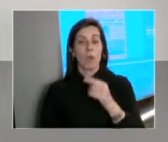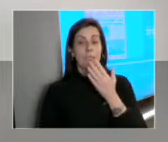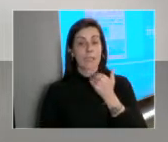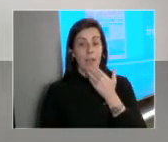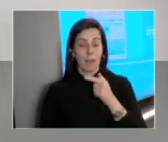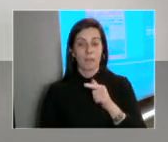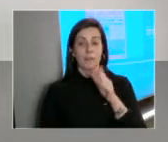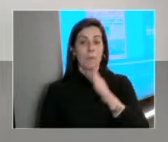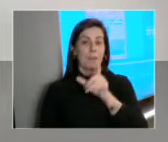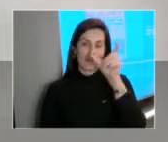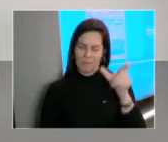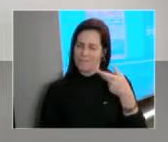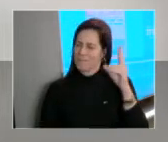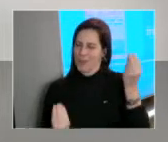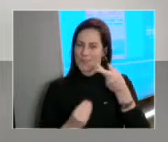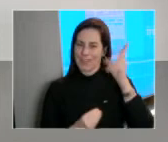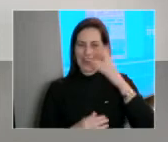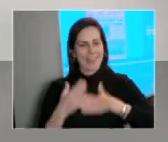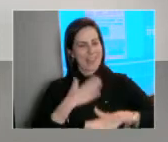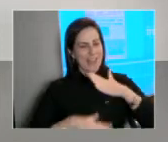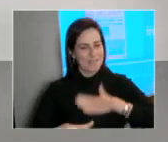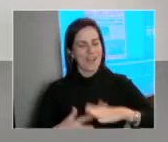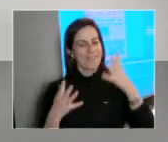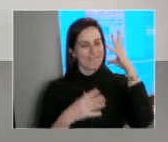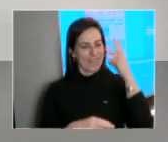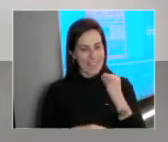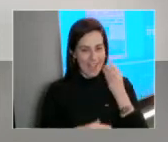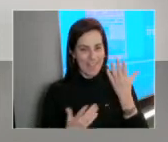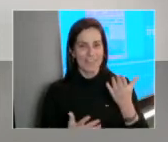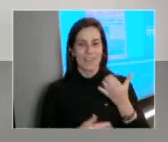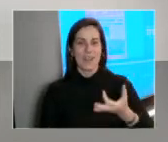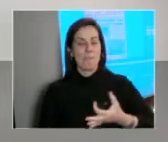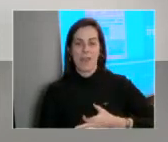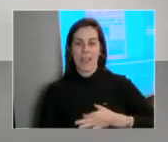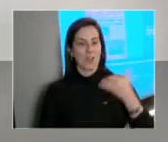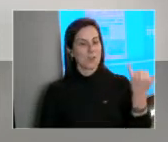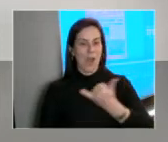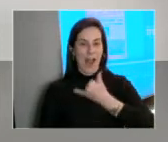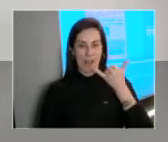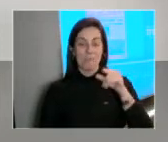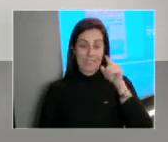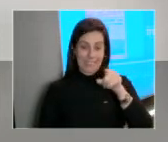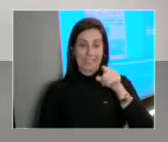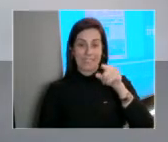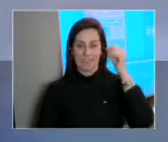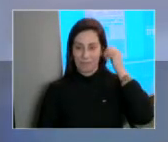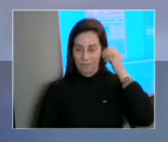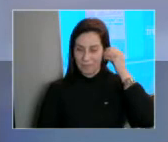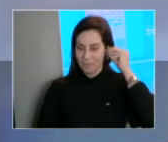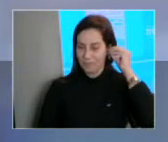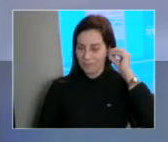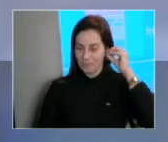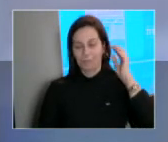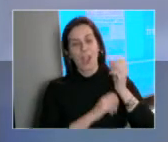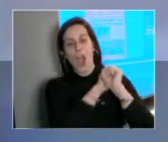לישראל. ובצד שמאל, משהו הרבה יותר מקומי, ישראלי משלנו, מדליות ללא הפסקה, זו הכותרת. גרנד